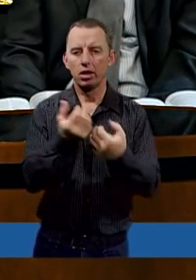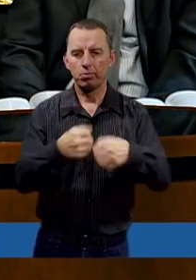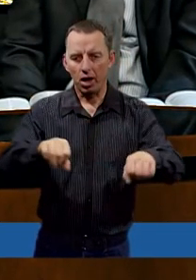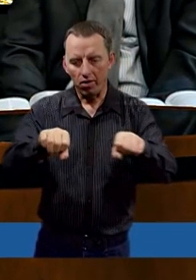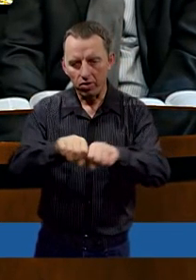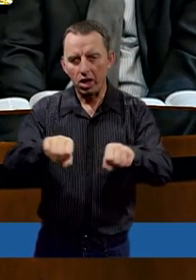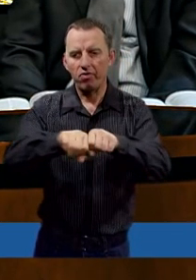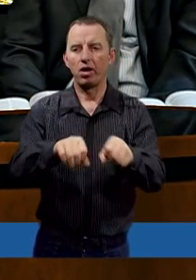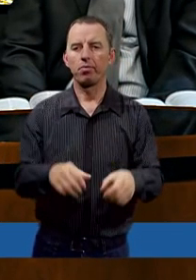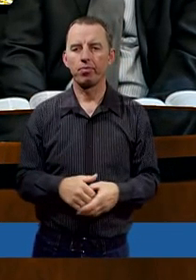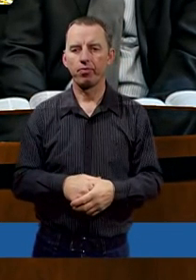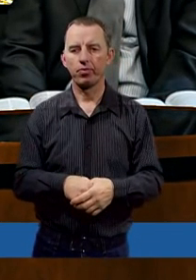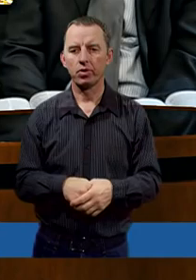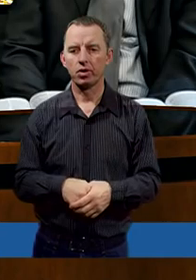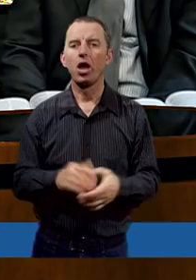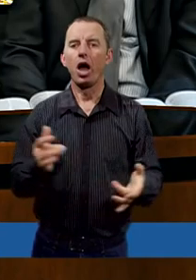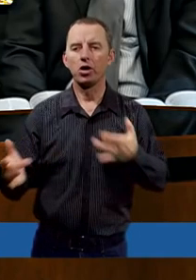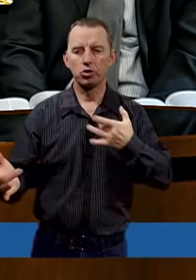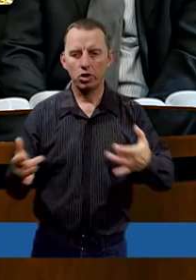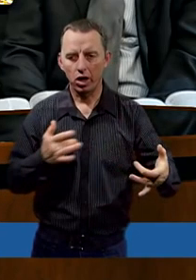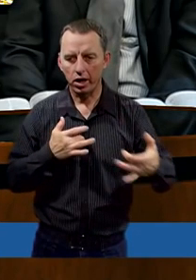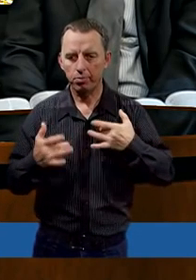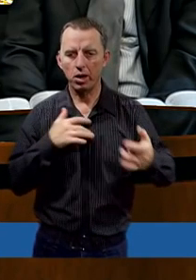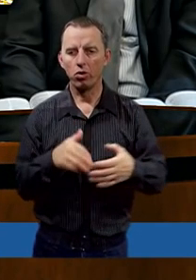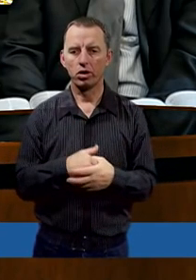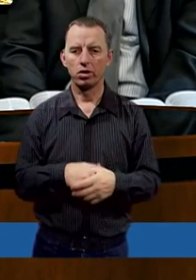sprawiedliwy, no a cierpiał.